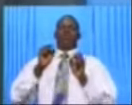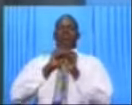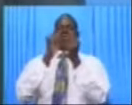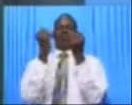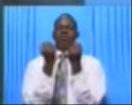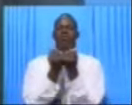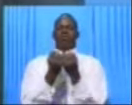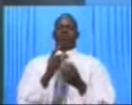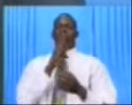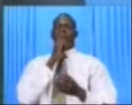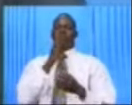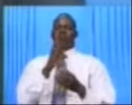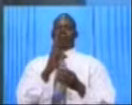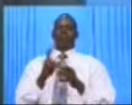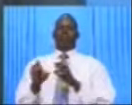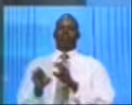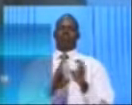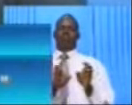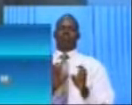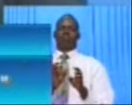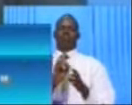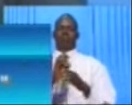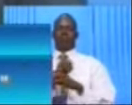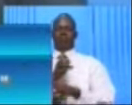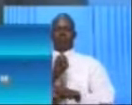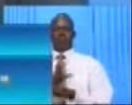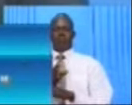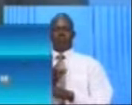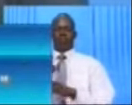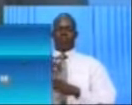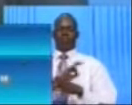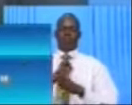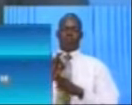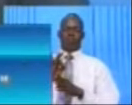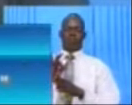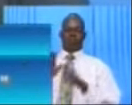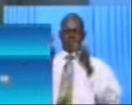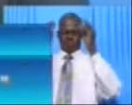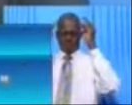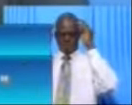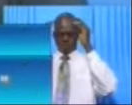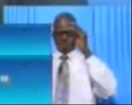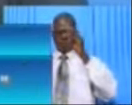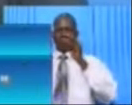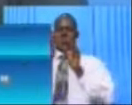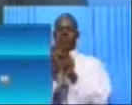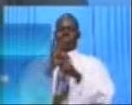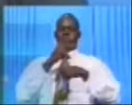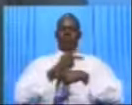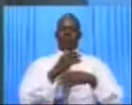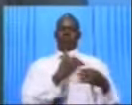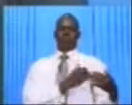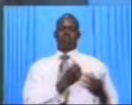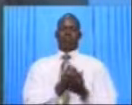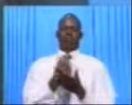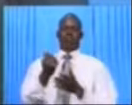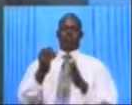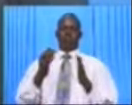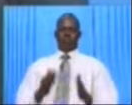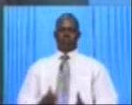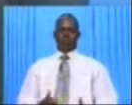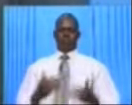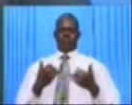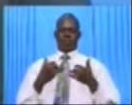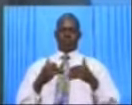une société qui fait du conseil, qui fait de la formation et de la maîtrise d'ouvrage auprès des clients